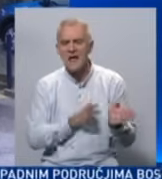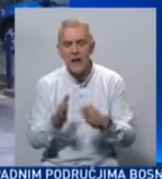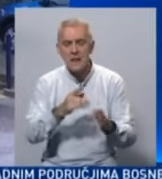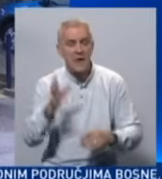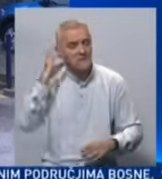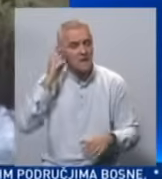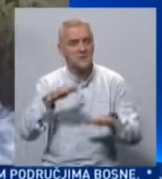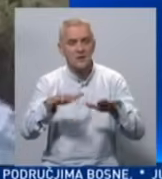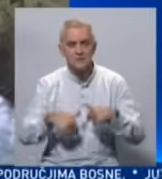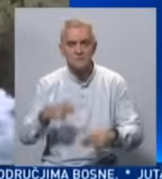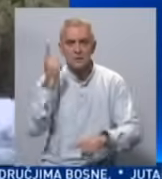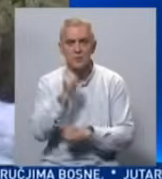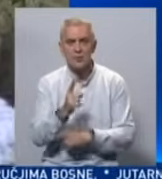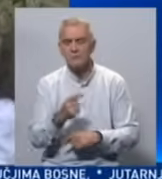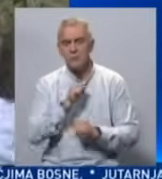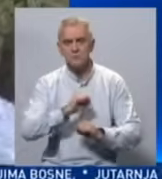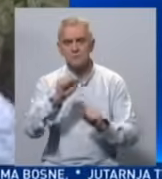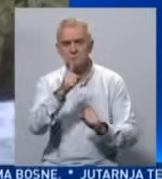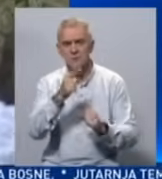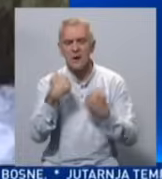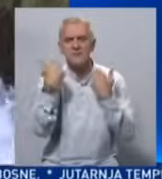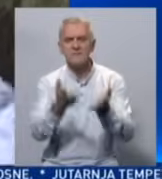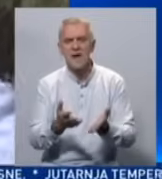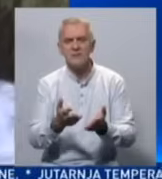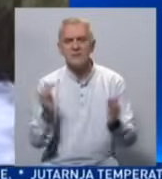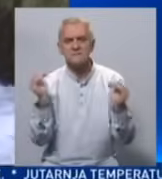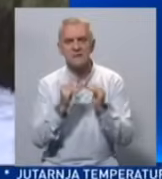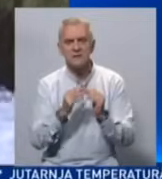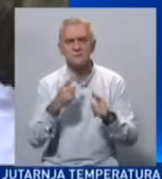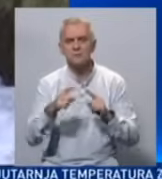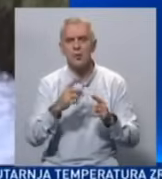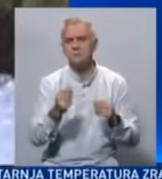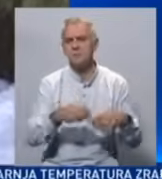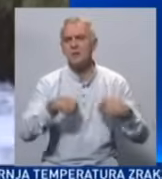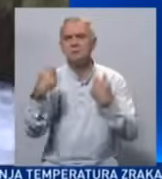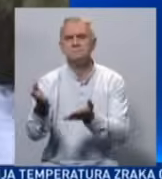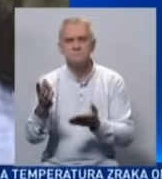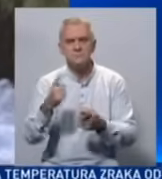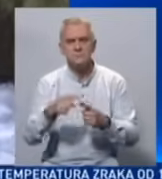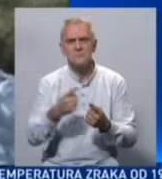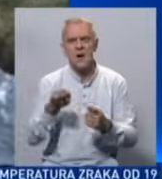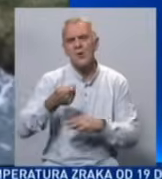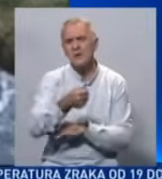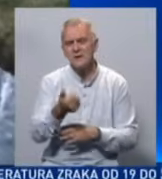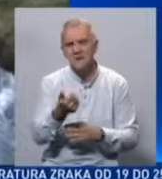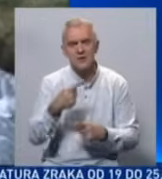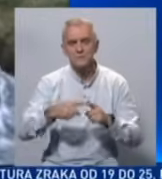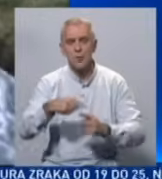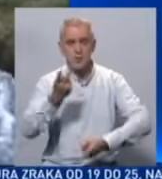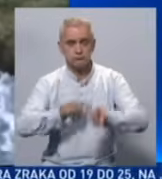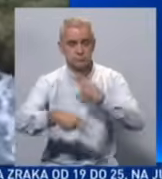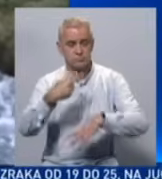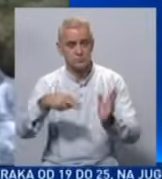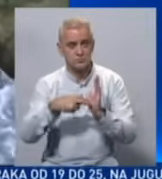usvojila i odluke o davanju saglasnosti na prijedloge ugovora o koncesiji za obavljanje elektroprivredne djelatnosti proizvodnje električne